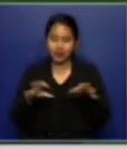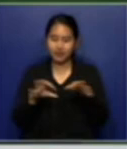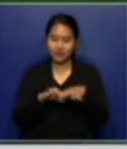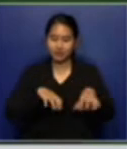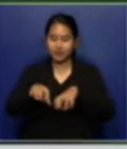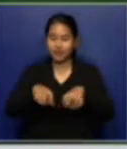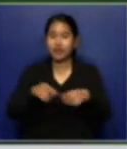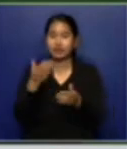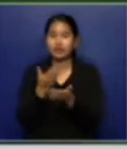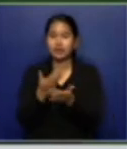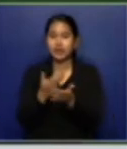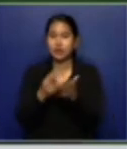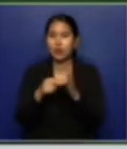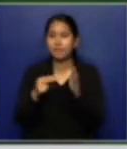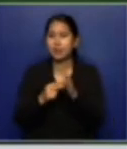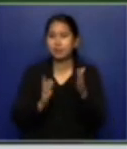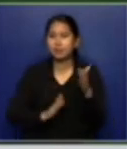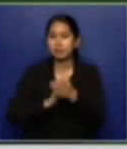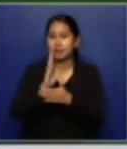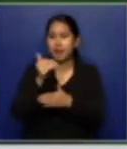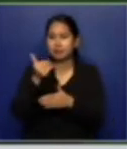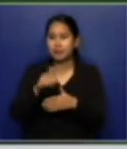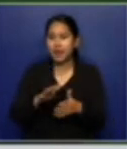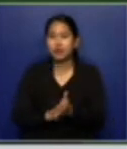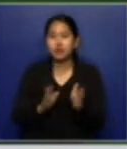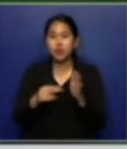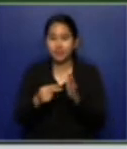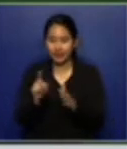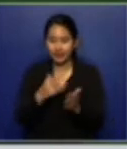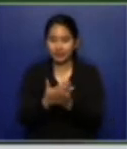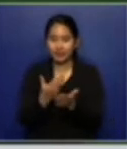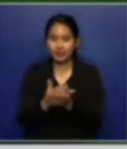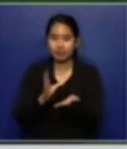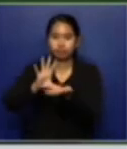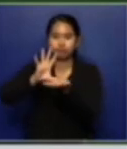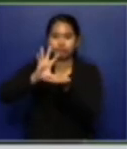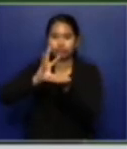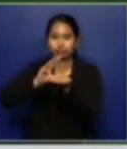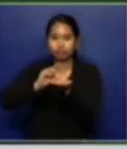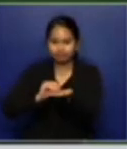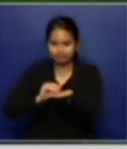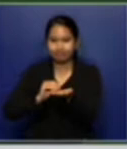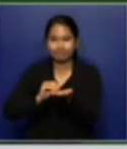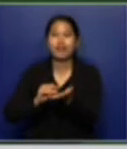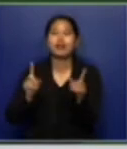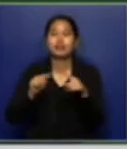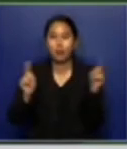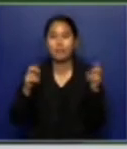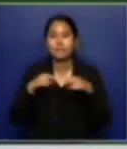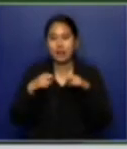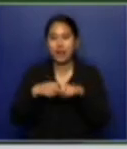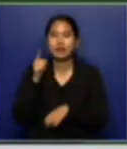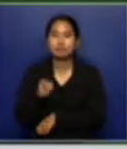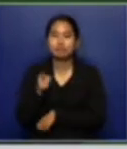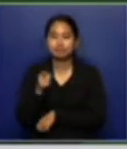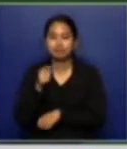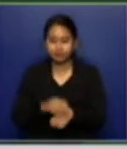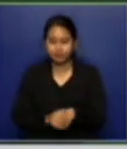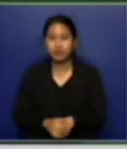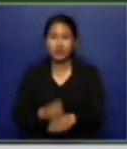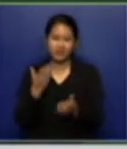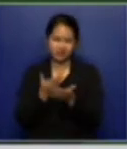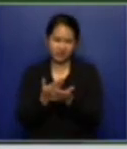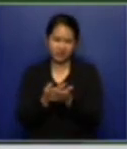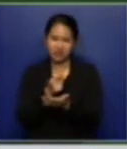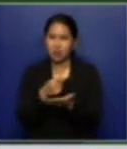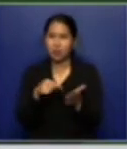มาณไม่เป็นผลสัมฤทธิ์นั่นก็คืองบประมาณถูกใช้ไปหมดค่ะแต่ปัญหาก็คงอยู่การใช้งบประมาณแบบนี้เหมือน